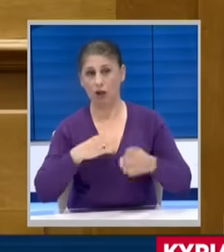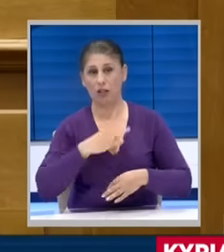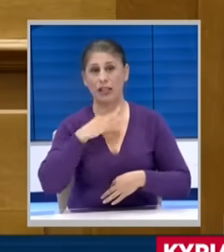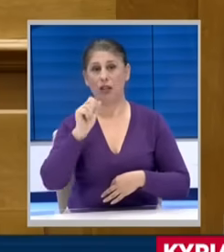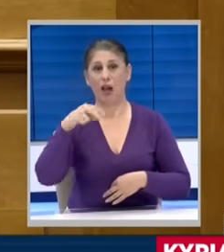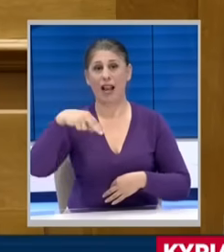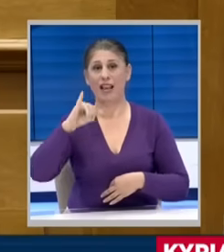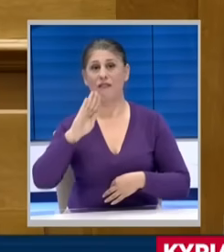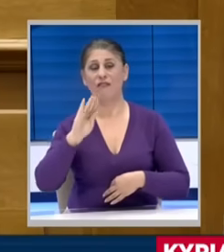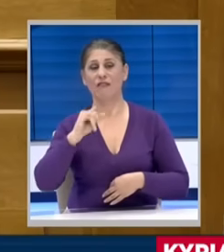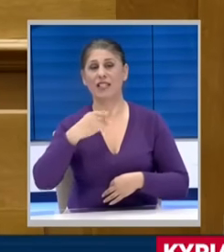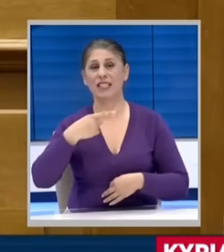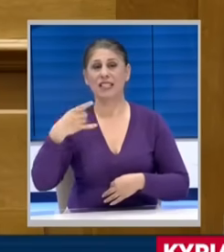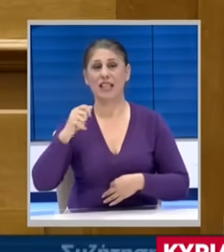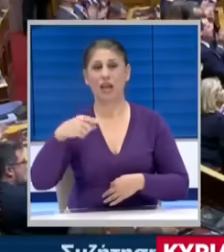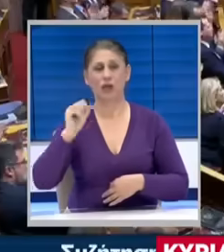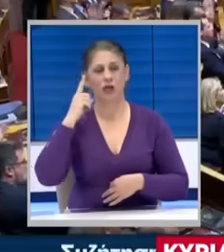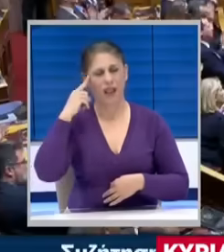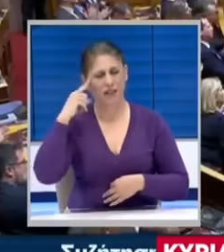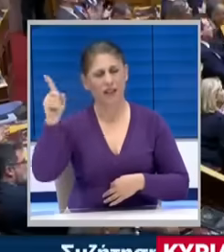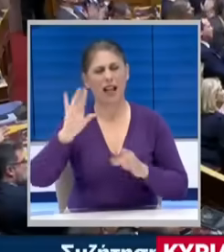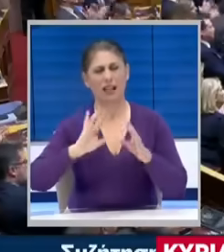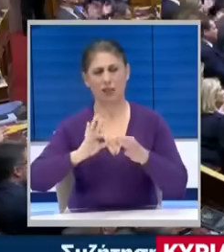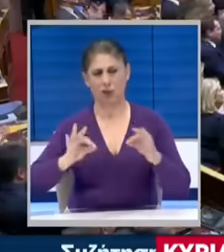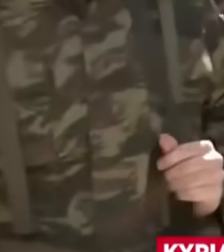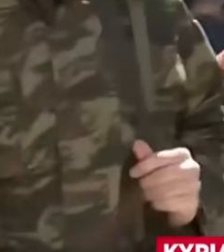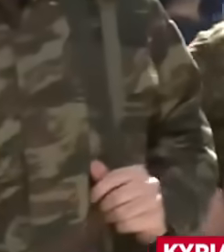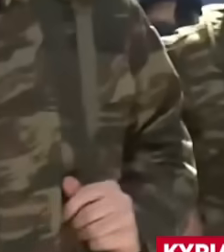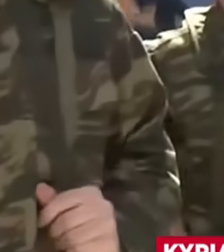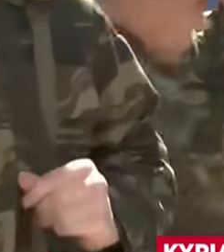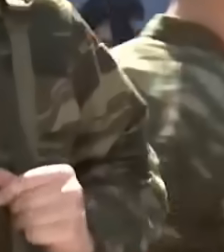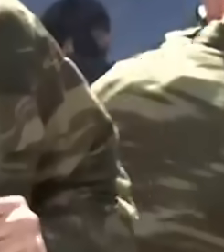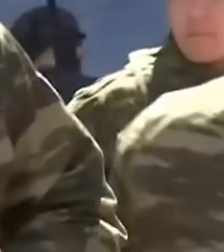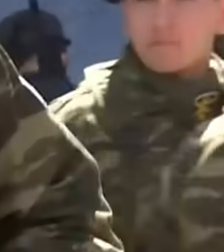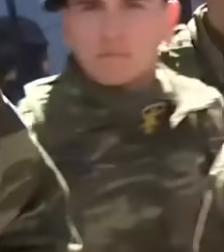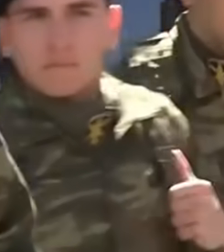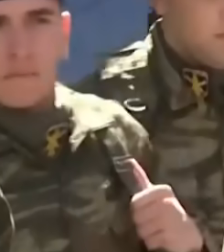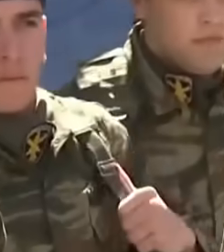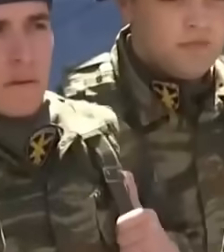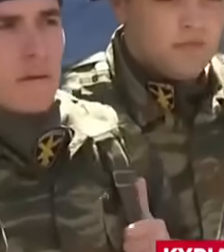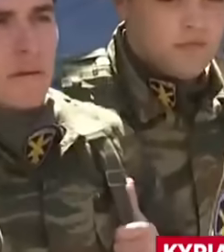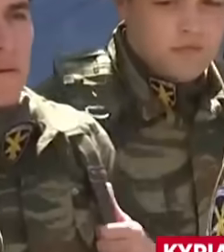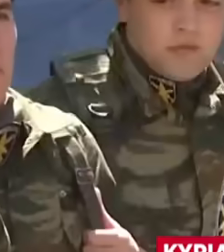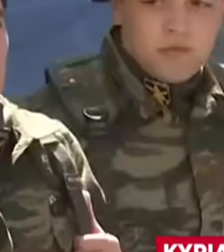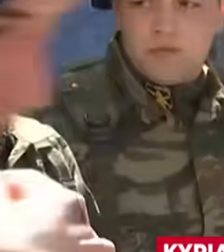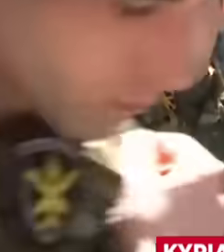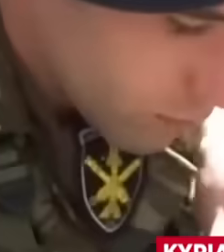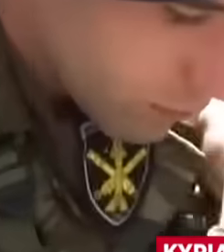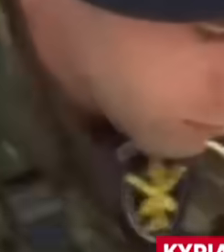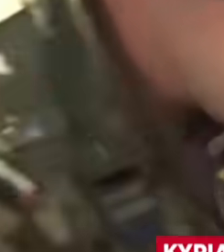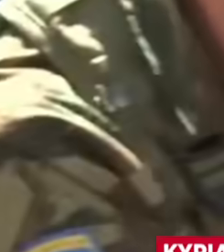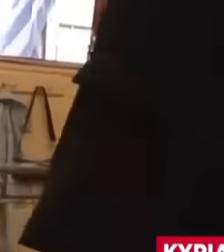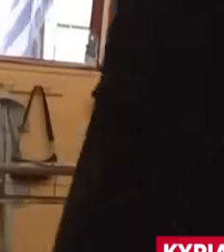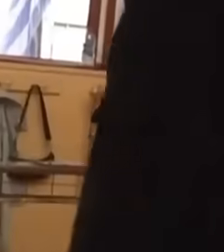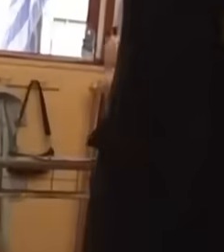Αλιβιζάτος μόλις σας αποκάλεσε αφελή και ανιστόρητο. Η σύγκρουση, αν και εκ του μακρόθεν, ήταν με τοπική και